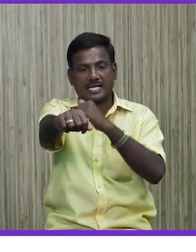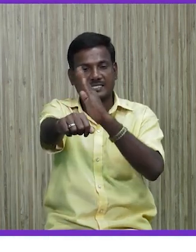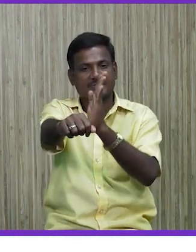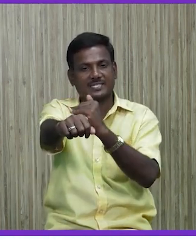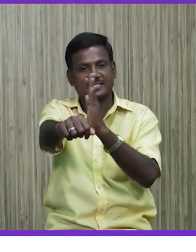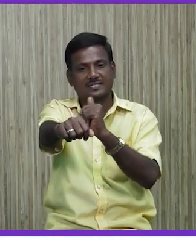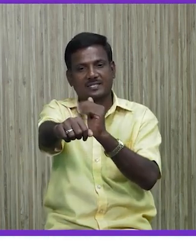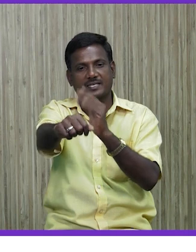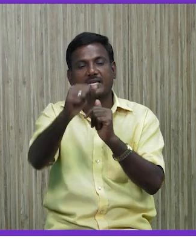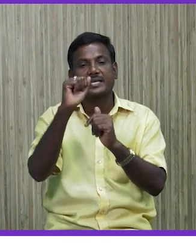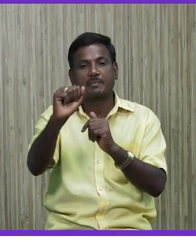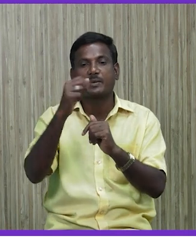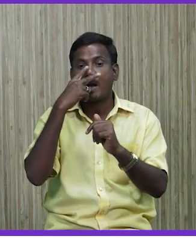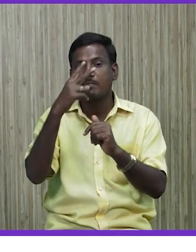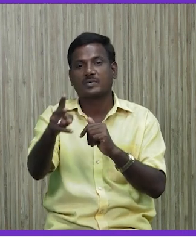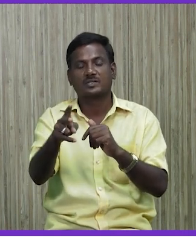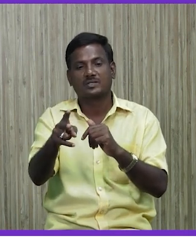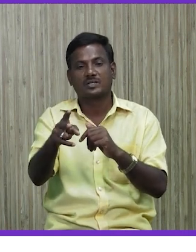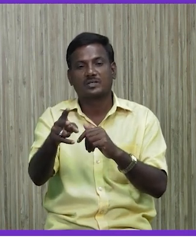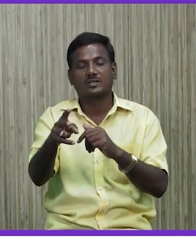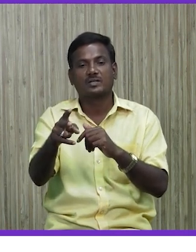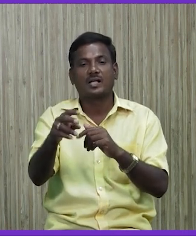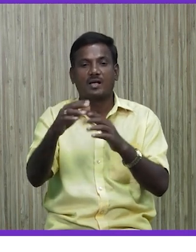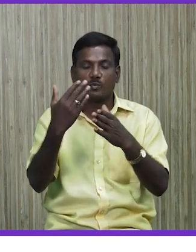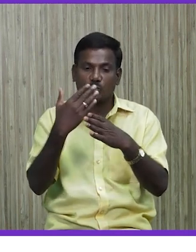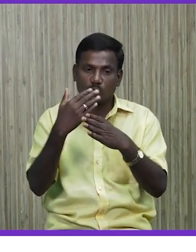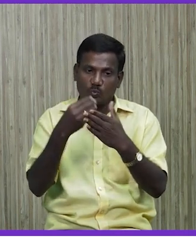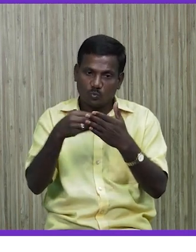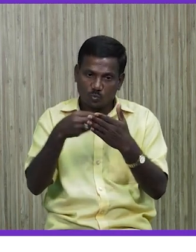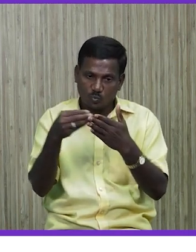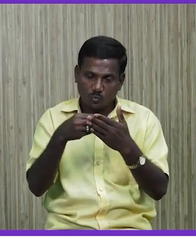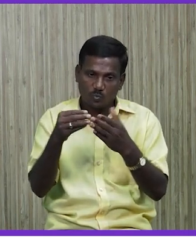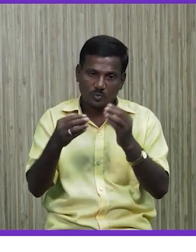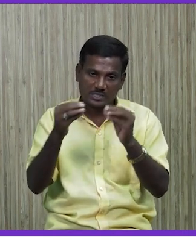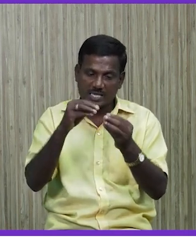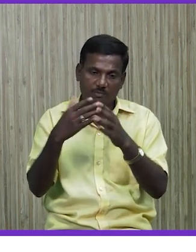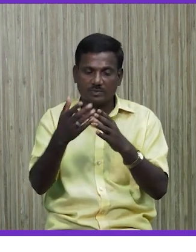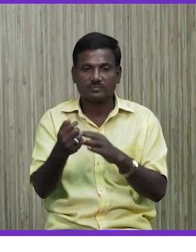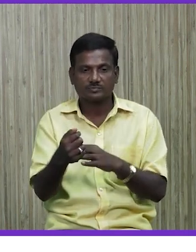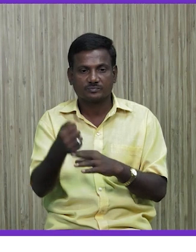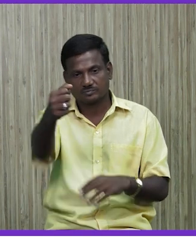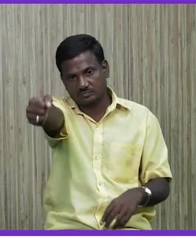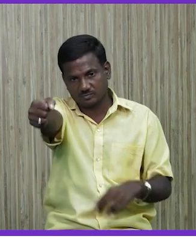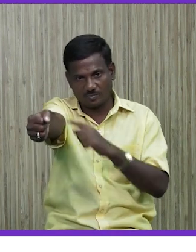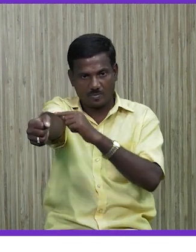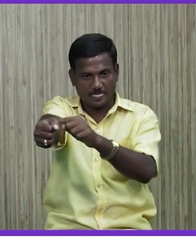என்பதை இப்பொழுது நாம் ஒரு செயல்பாடுகளின் மூடம் காண்போம்.